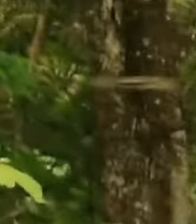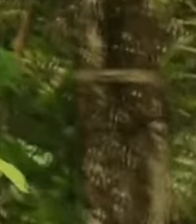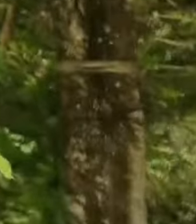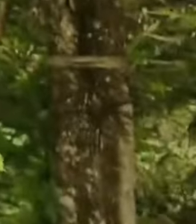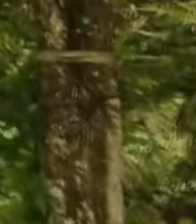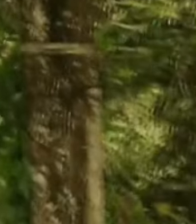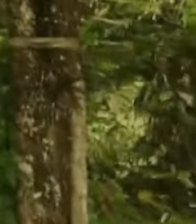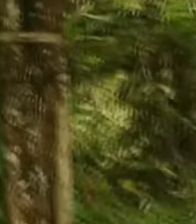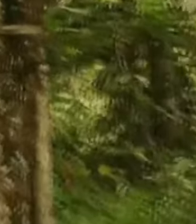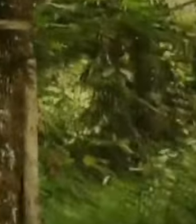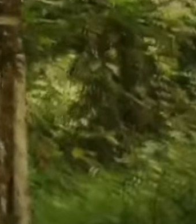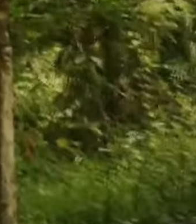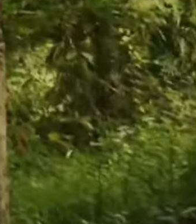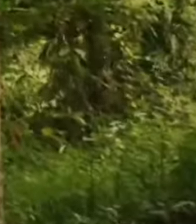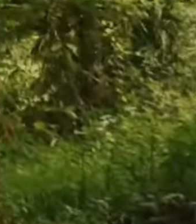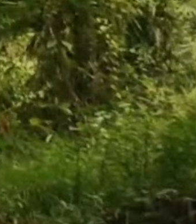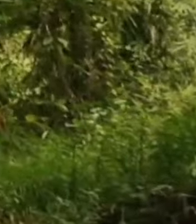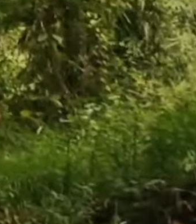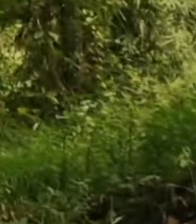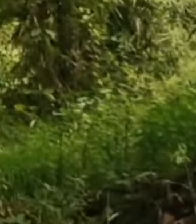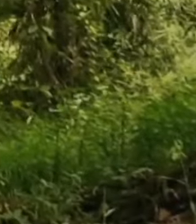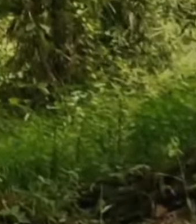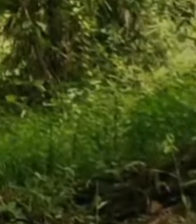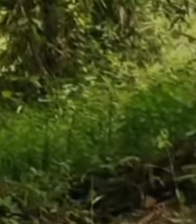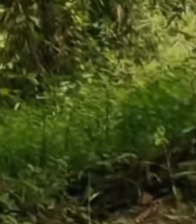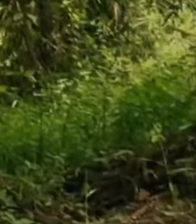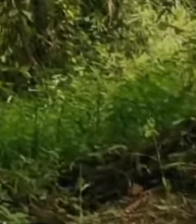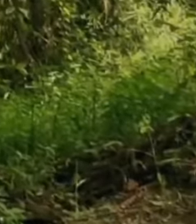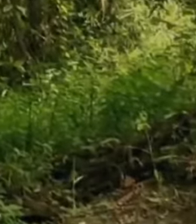Kita kan nak buat persembahan di Selamat Pagi Malaysia.